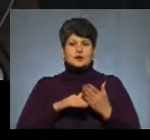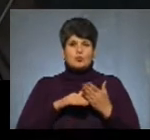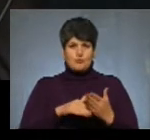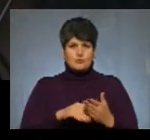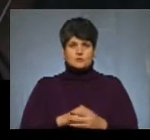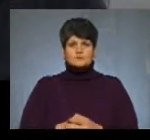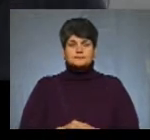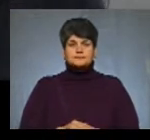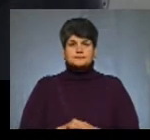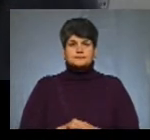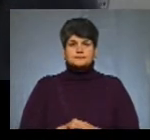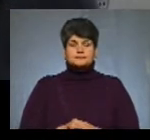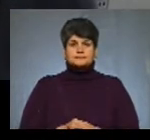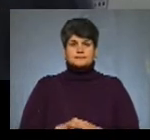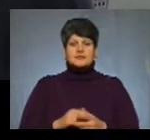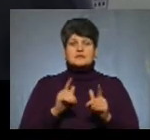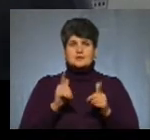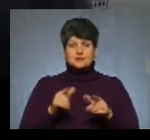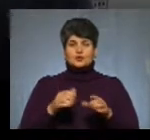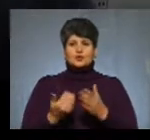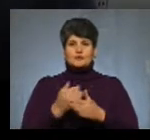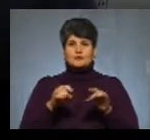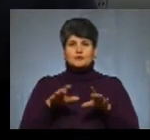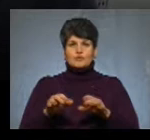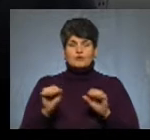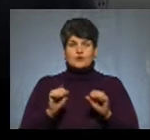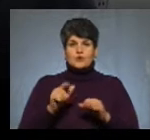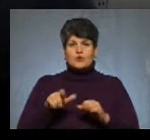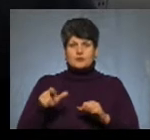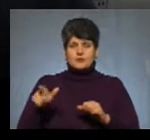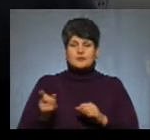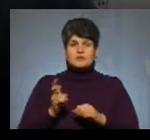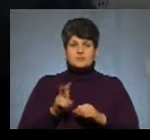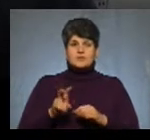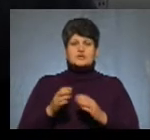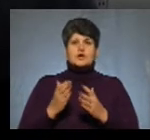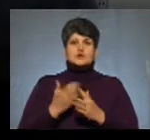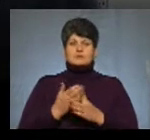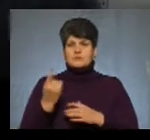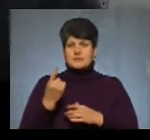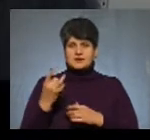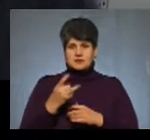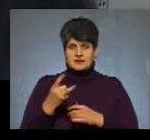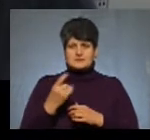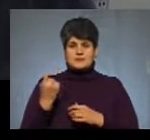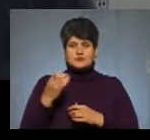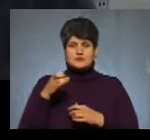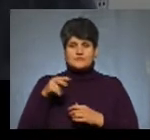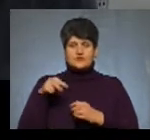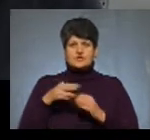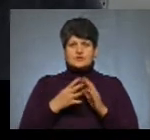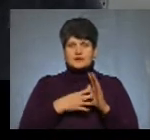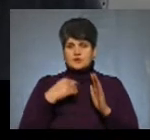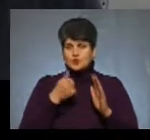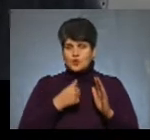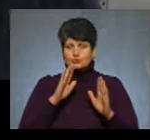Тарануха. Згідно нової постанови уряду, громадяни, які звернуться за субсидію вперше з 1 січня